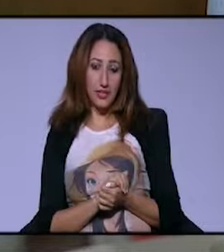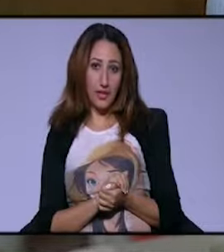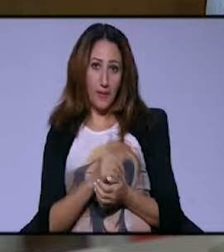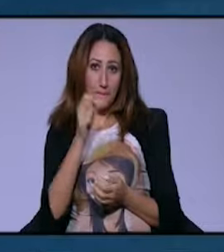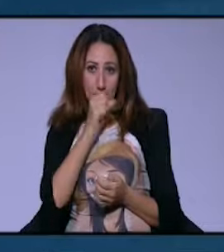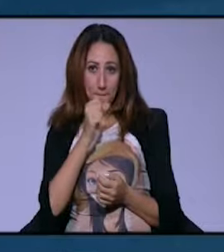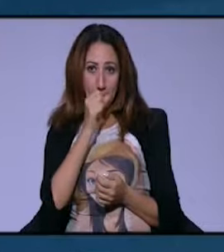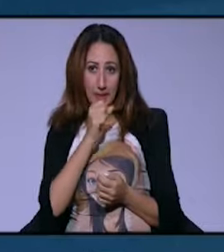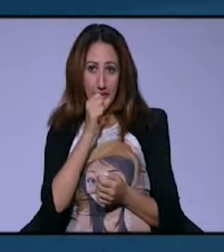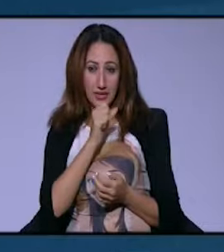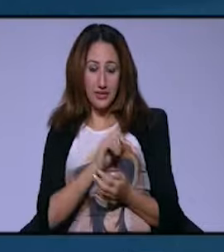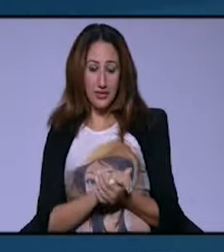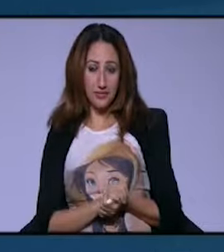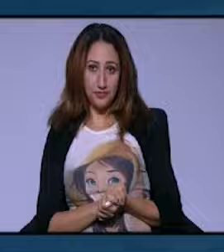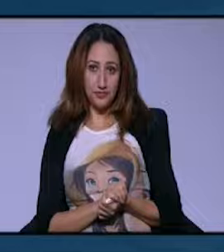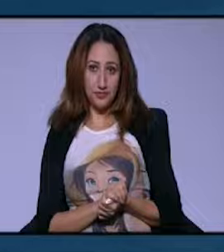تواقي